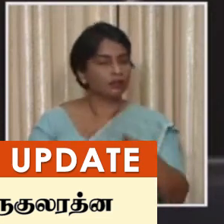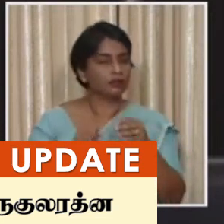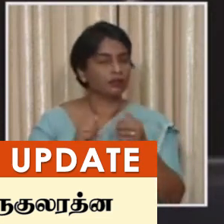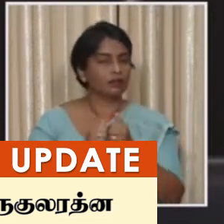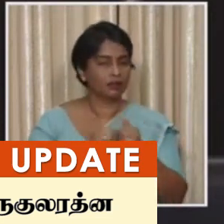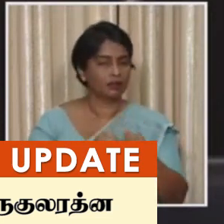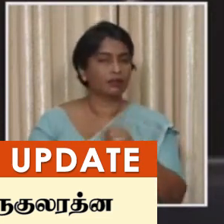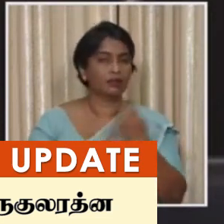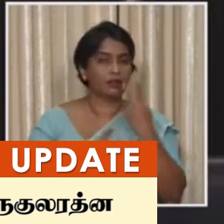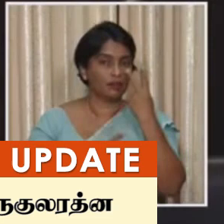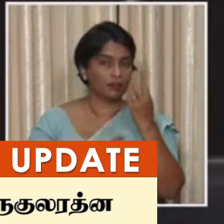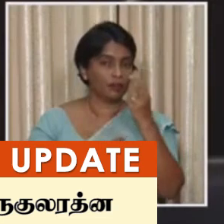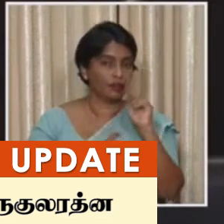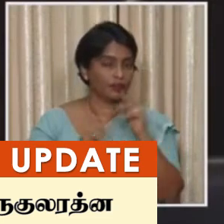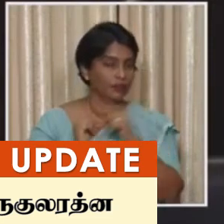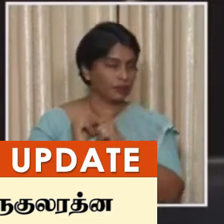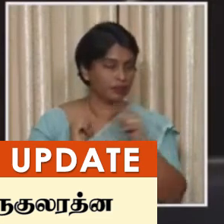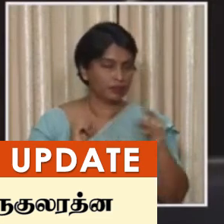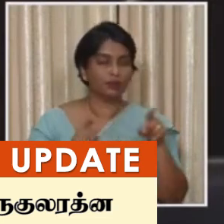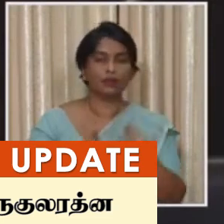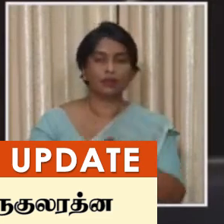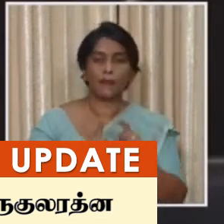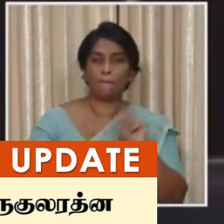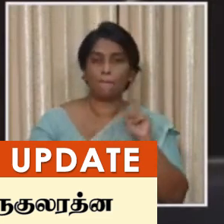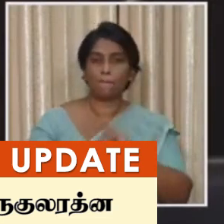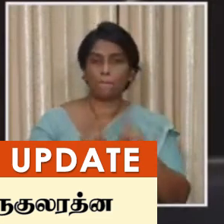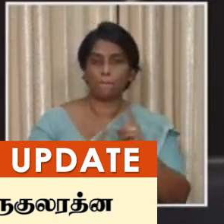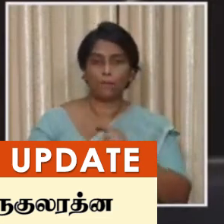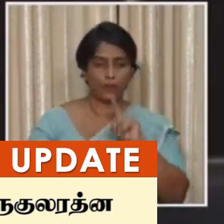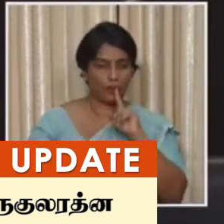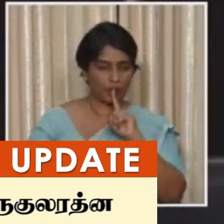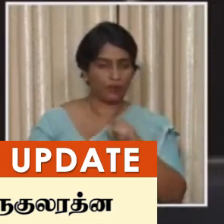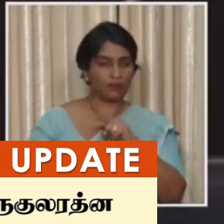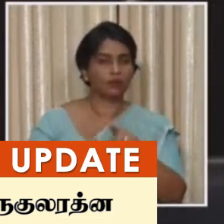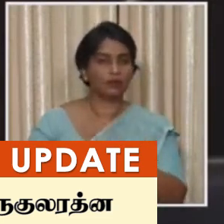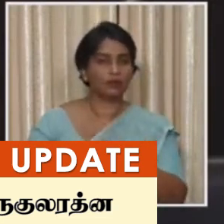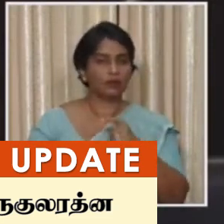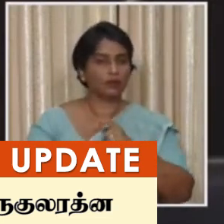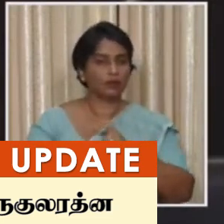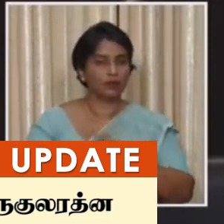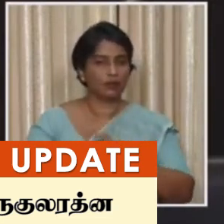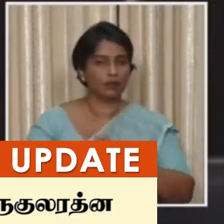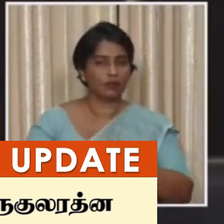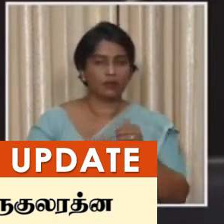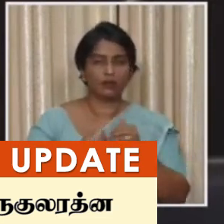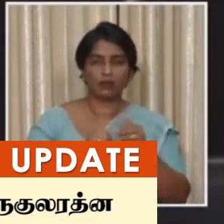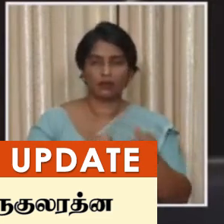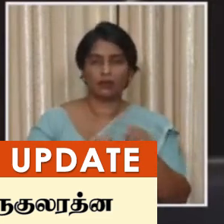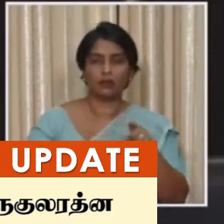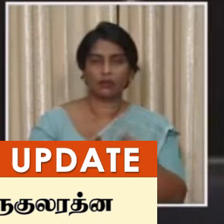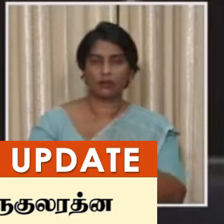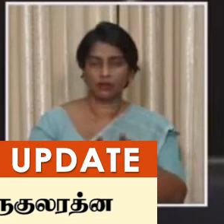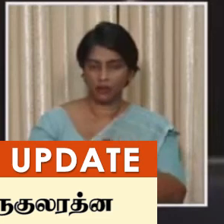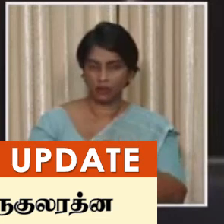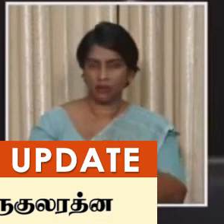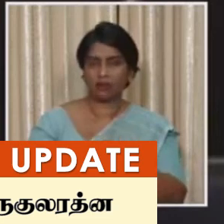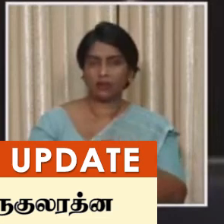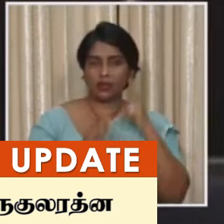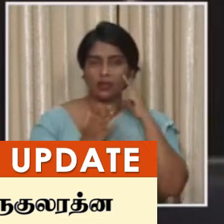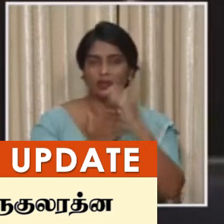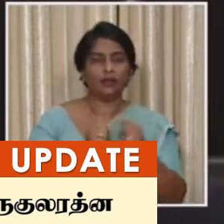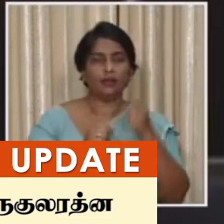பாராளுமன்றத்திலே அங்கம் வகித்தவர் ஒரு கட்டத்திலே அமரர் ஆறுமுகம் தொண்டமானவர்கள்